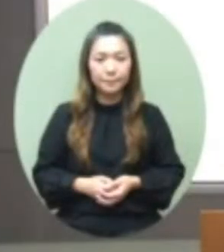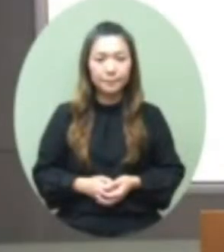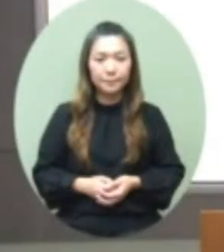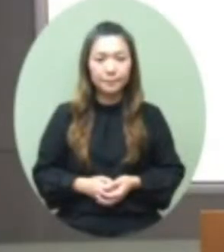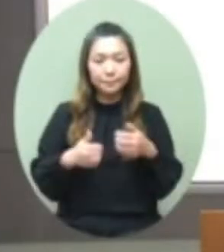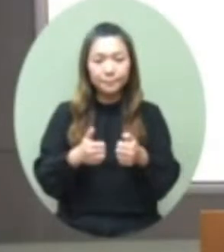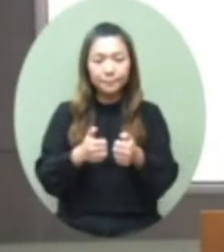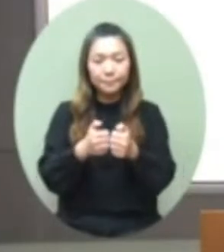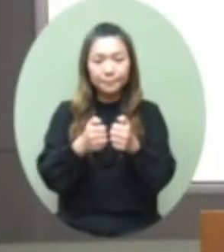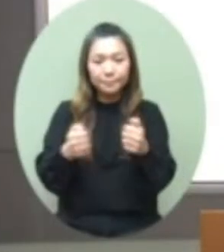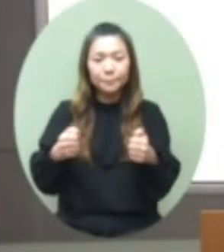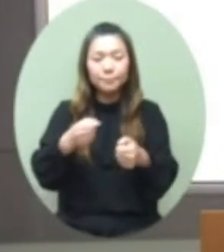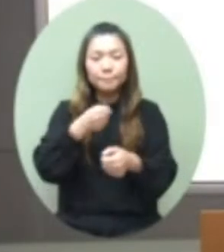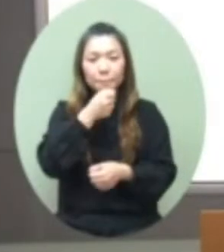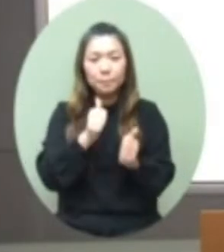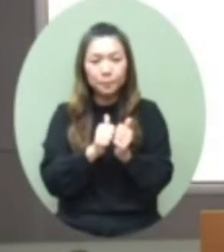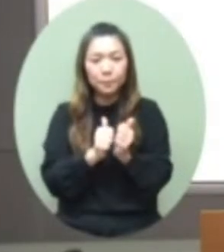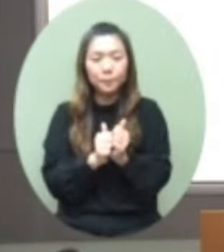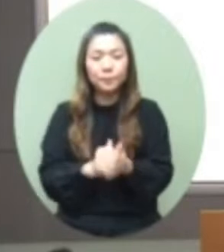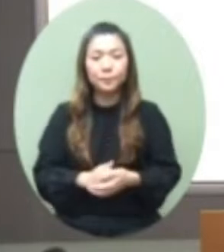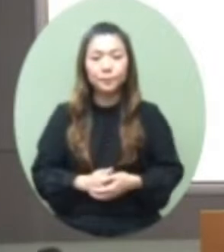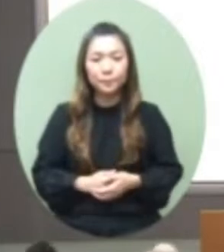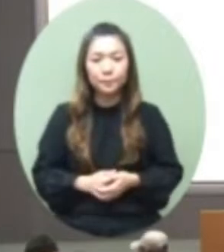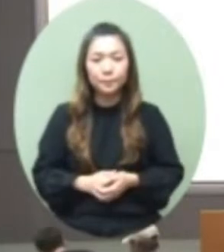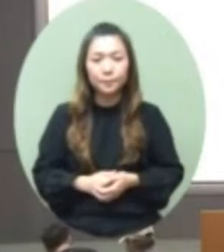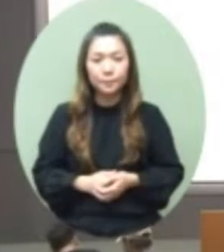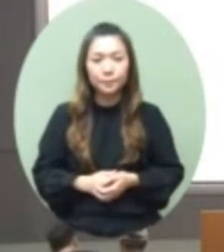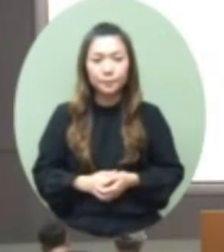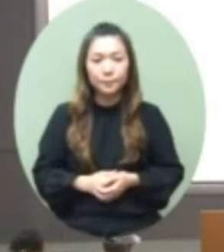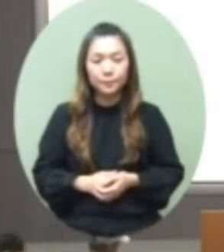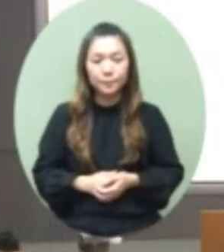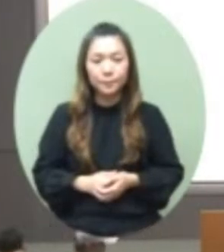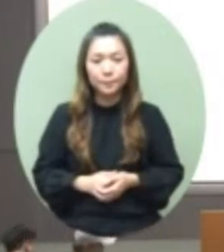好，唔该晒各位摄记朋友啊，唔该晒啦。